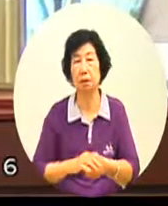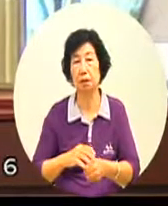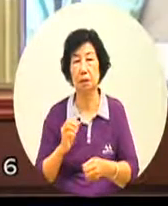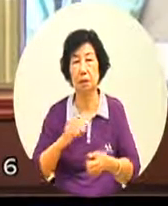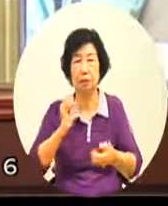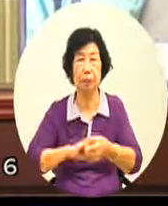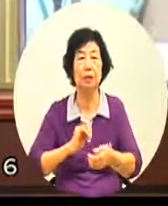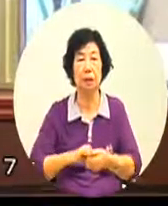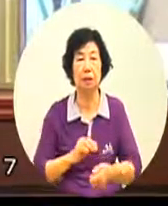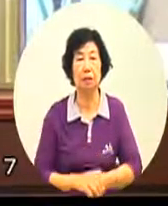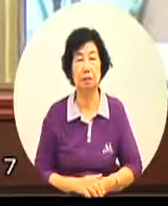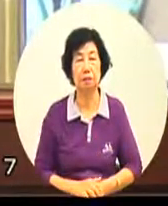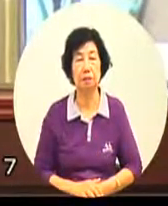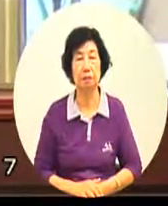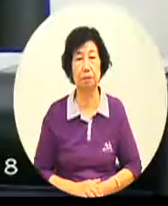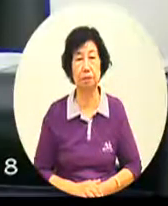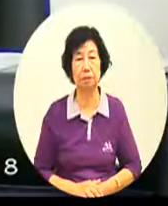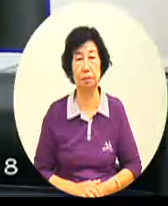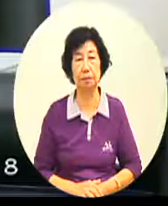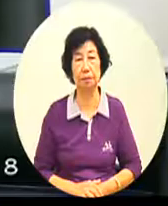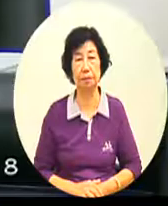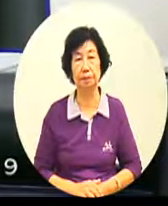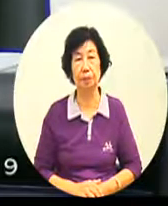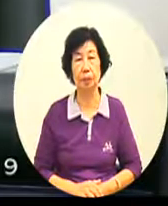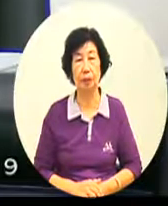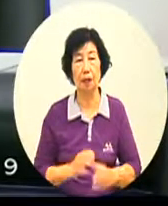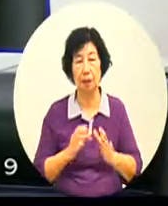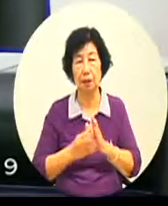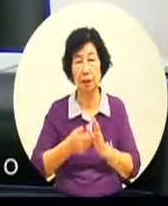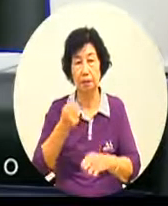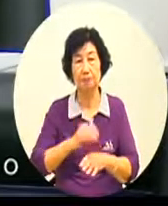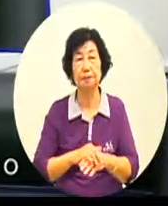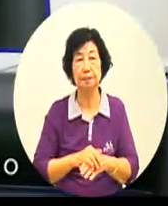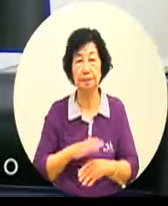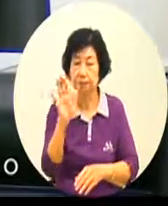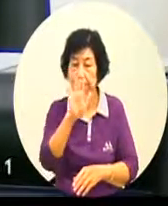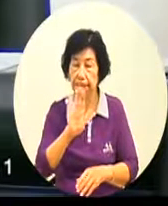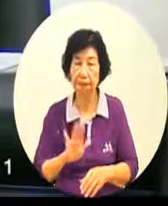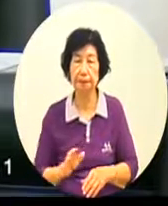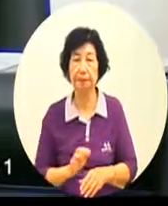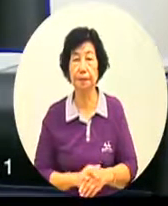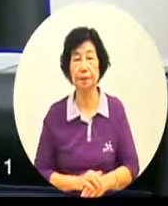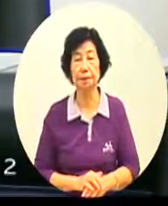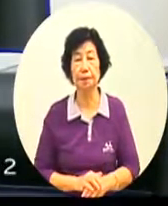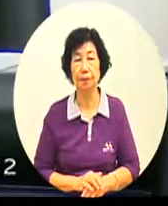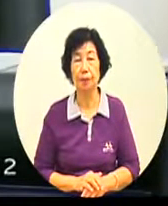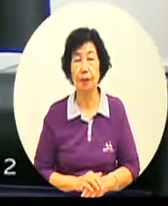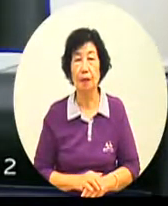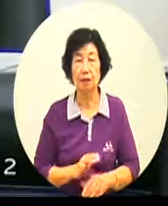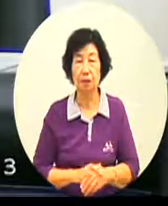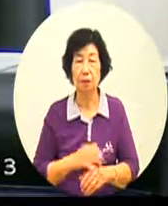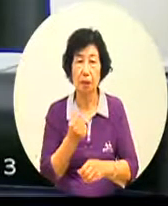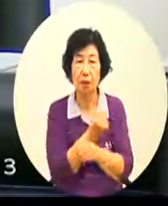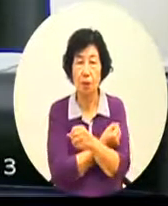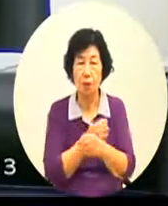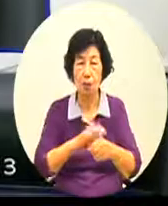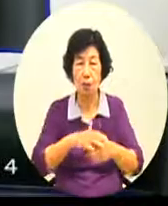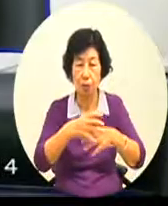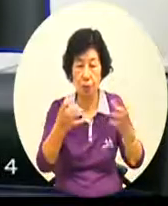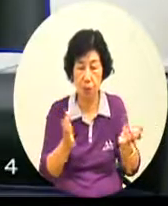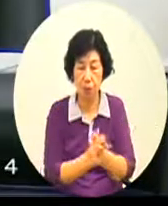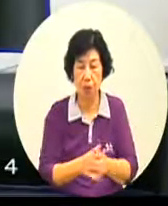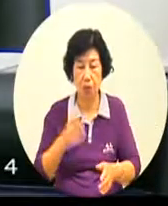谢谢。 所以局长的态度就是如果劳团的这样子的一个意见，